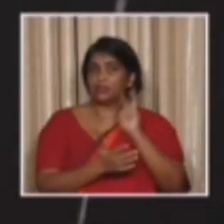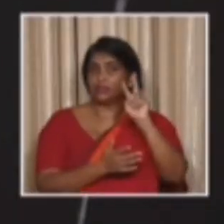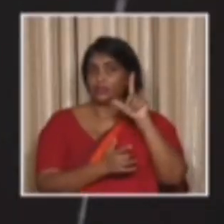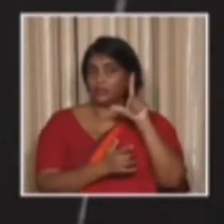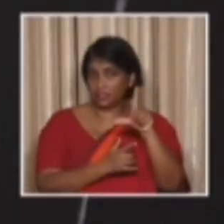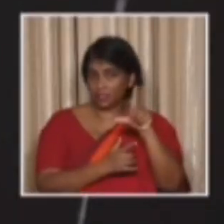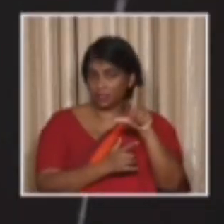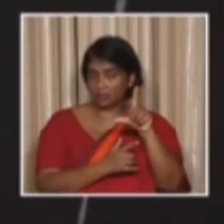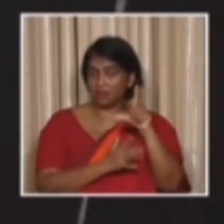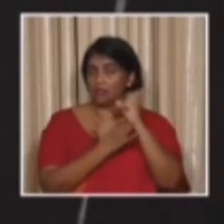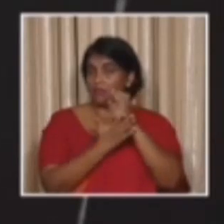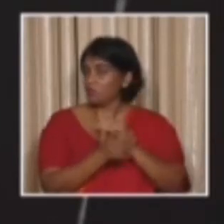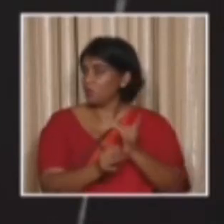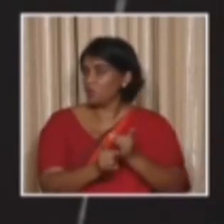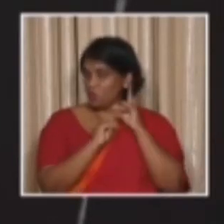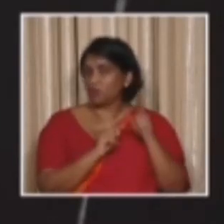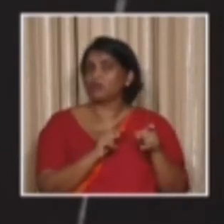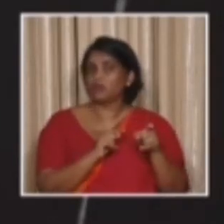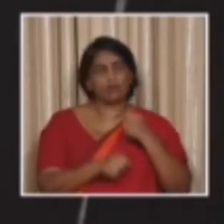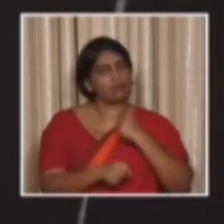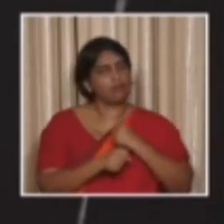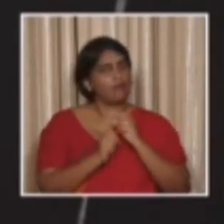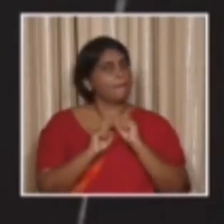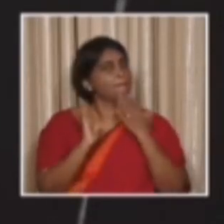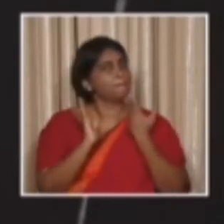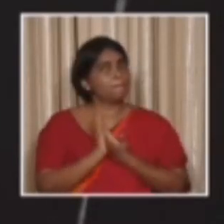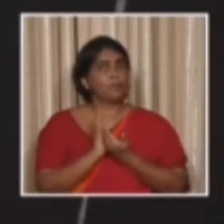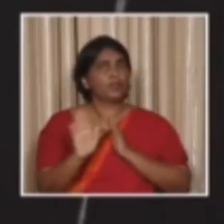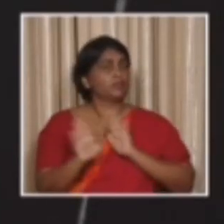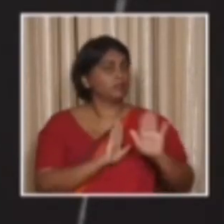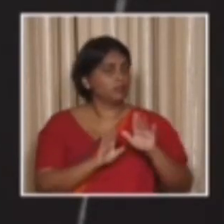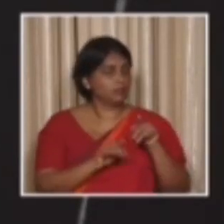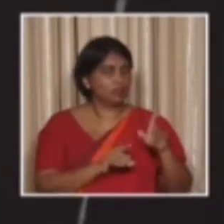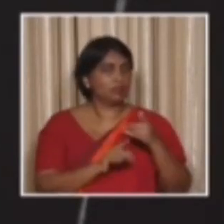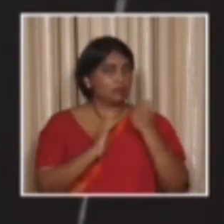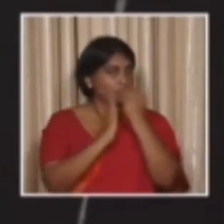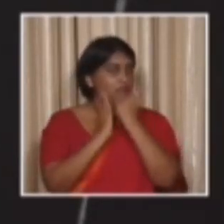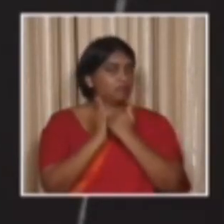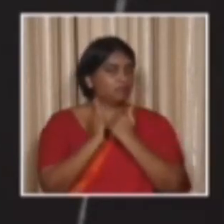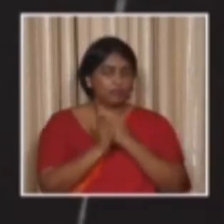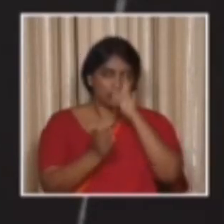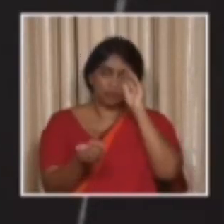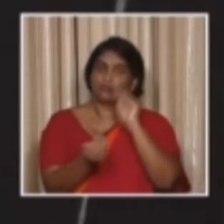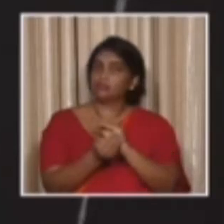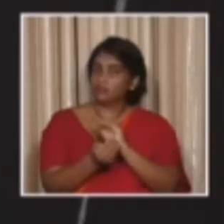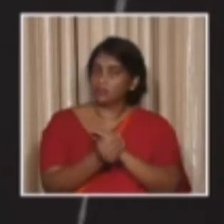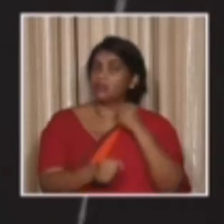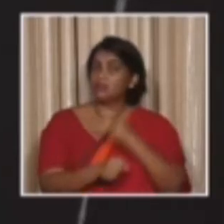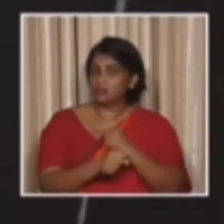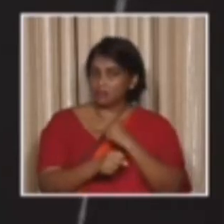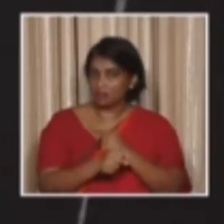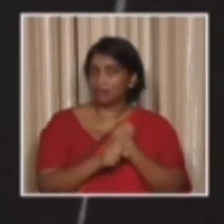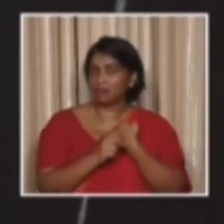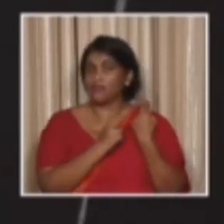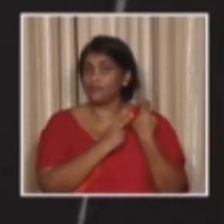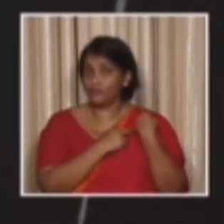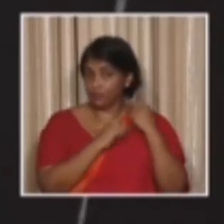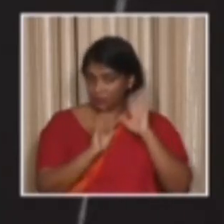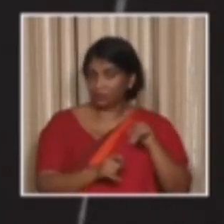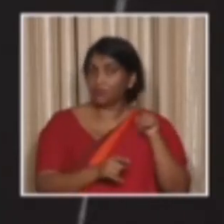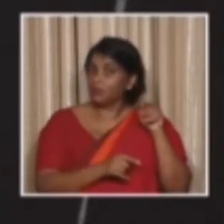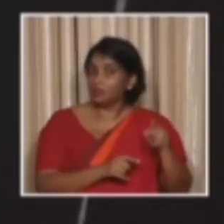நாடாளுமன்றத்தில் நம்பிக்கையில்லா பிரேரணை தோற்கடிக்கப்படுமானால் மக்களின் எதிர்பார்ப்பை தோற்றுப்போயுள்ளது என்பதை ஆளும் தரப்பினர் விளங்கிக் கொள்ள வேண்டும் என ஐக்கிய